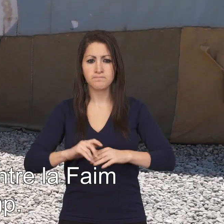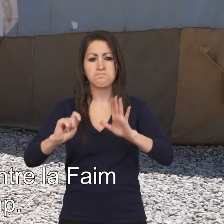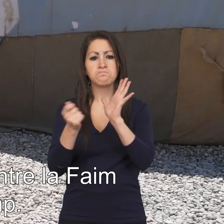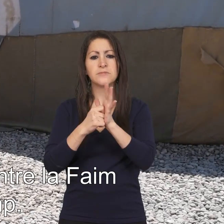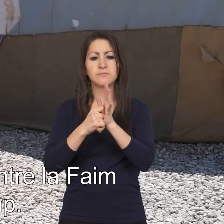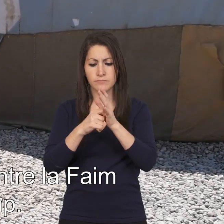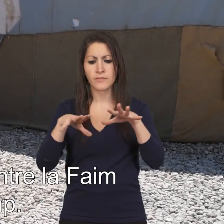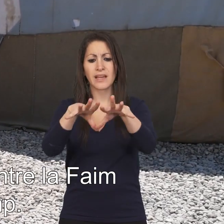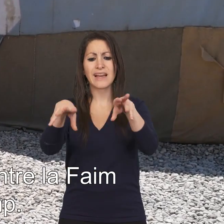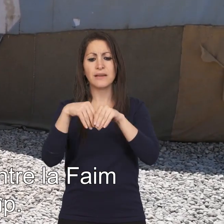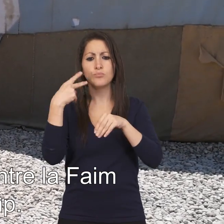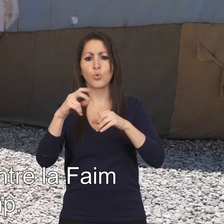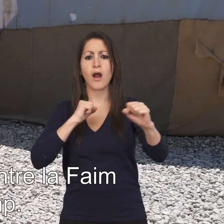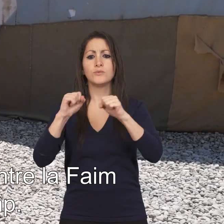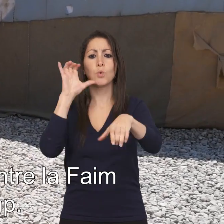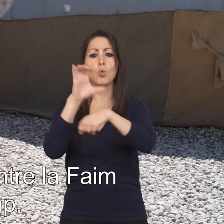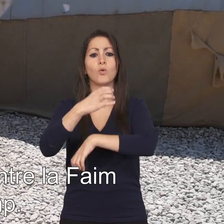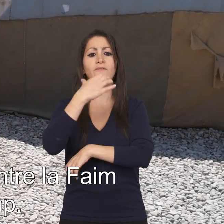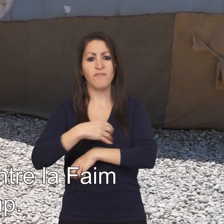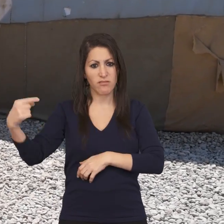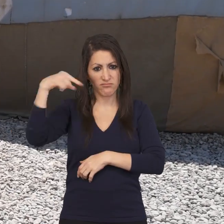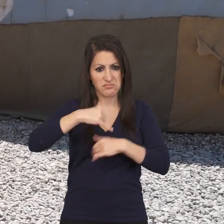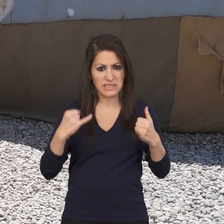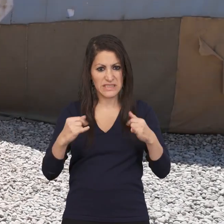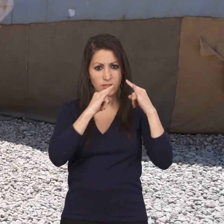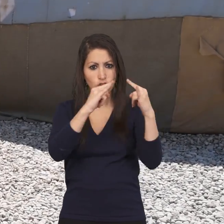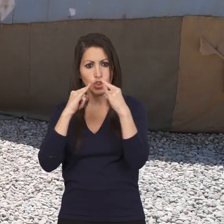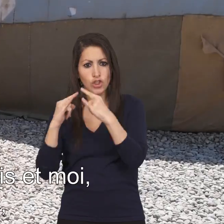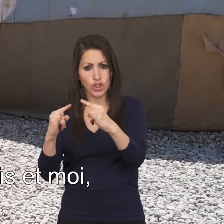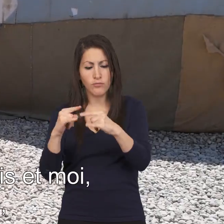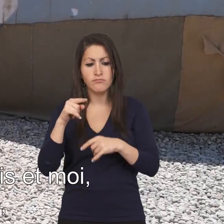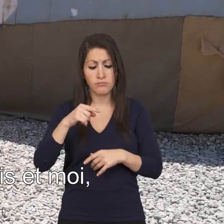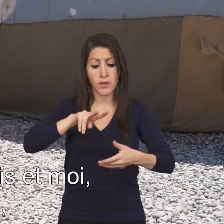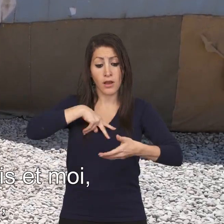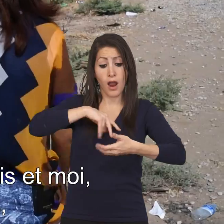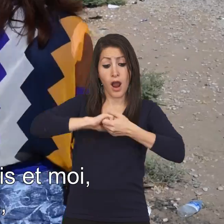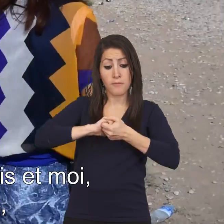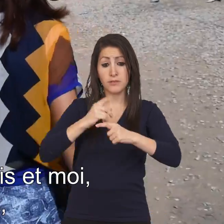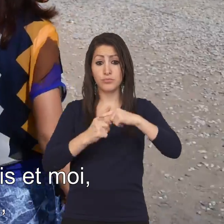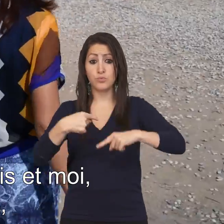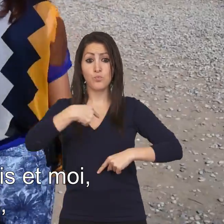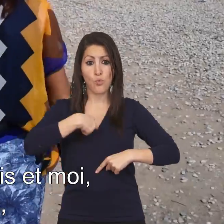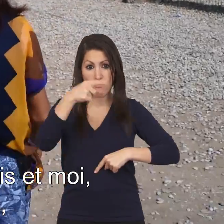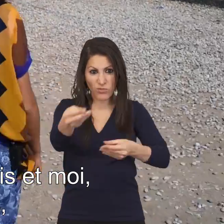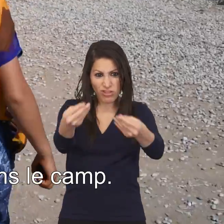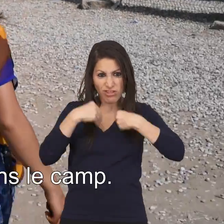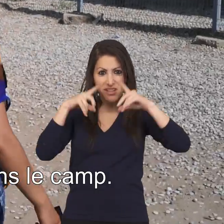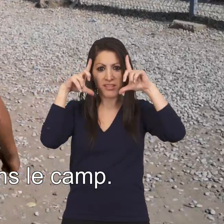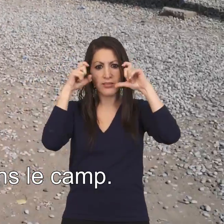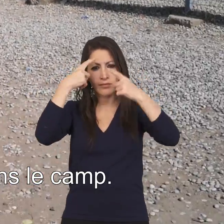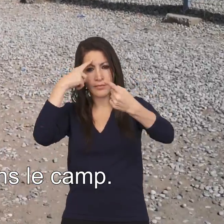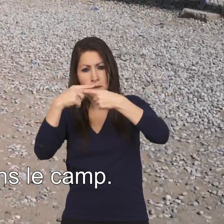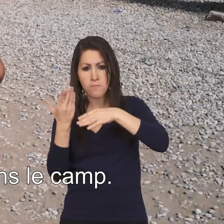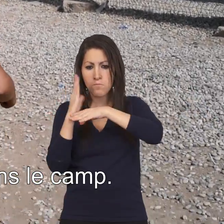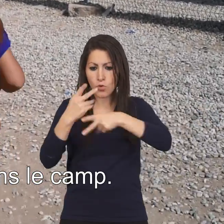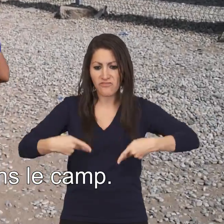Un jour, une équipe d'Action contre la faim est venue dans le camp. Ils nous ont donné à mes amis et moi des appareils photos pour témoigner